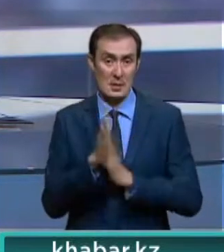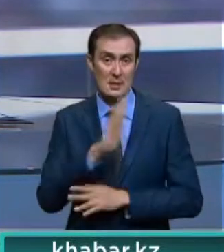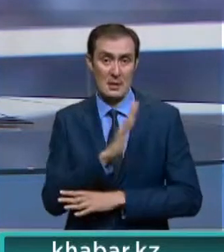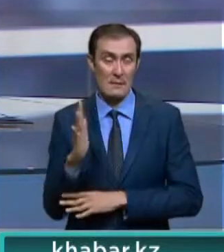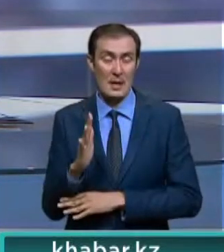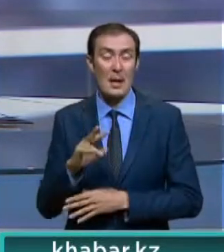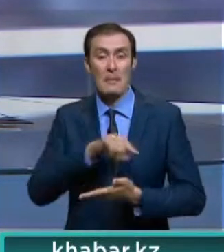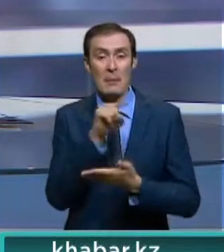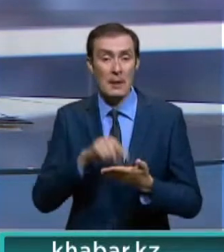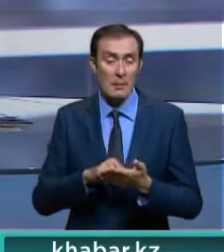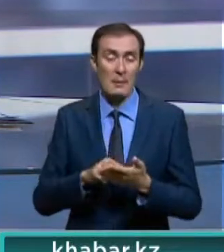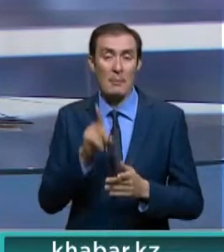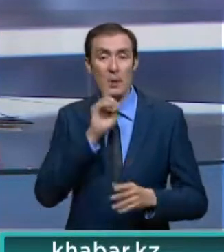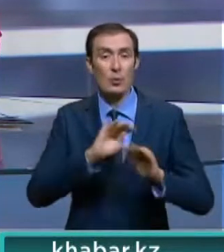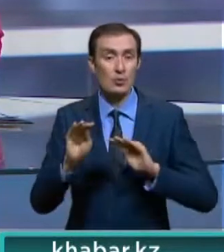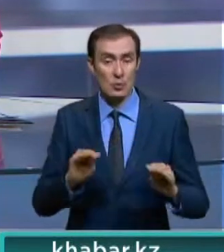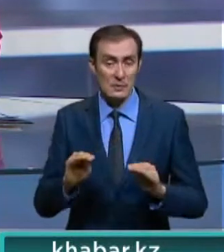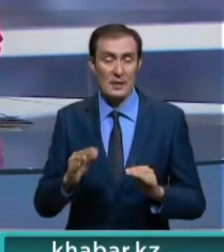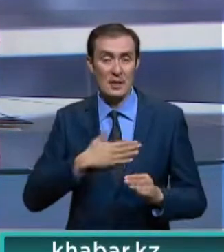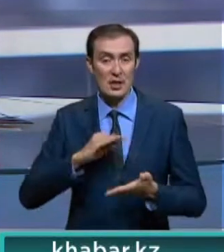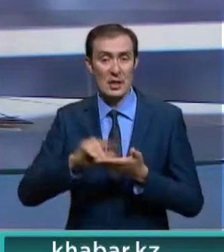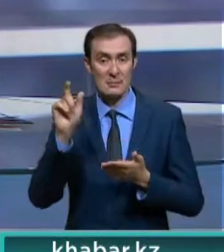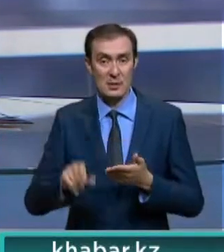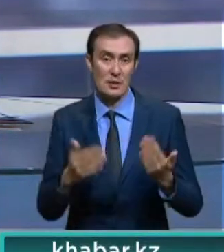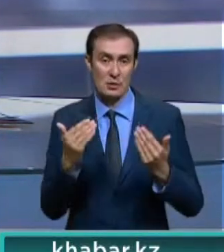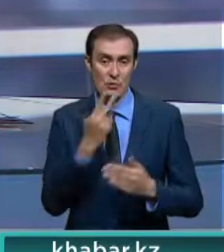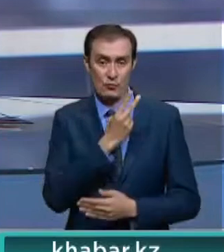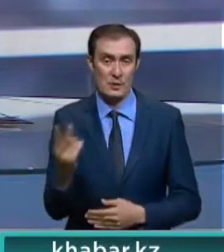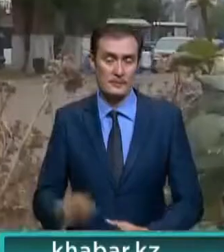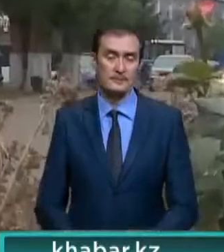в благоустройстве областного центра увидел и Вячеслав Ветлугин.